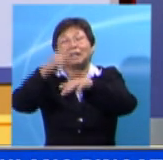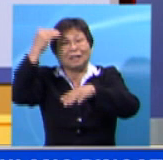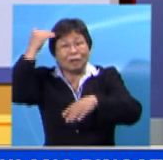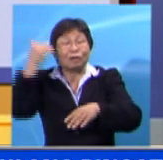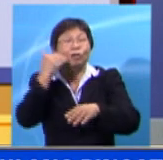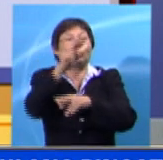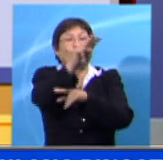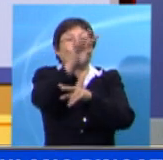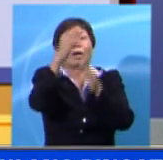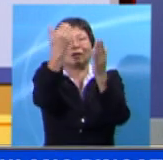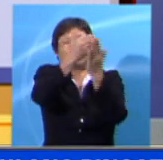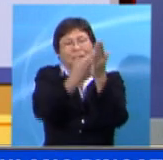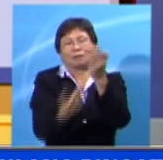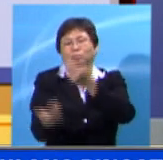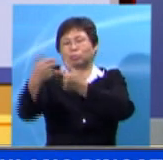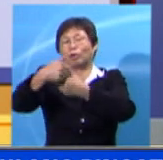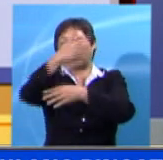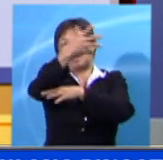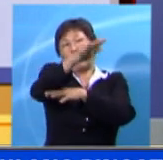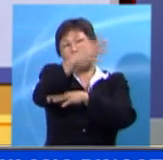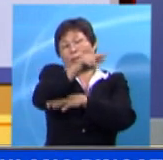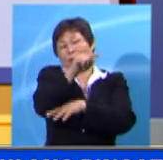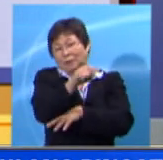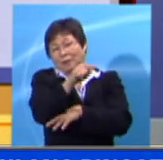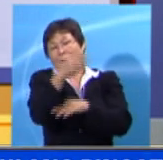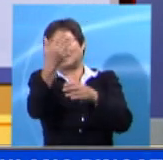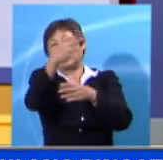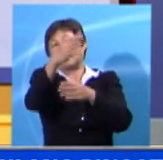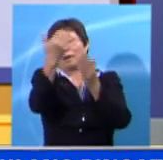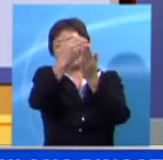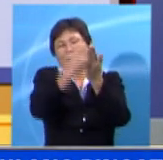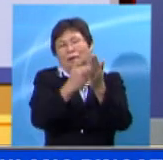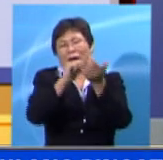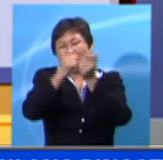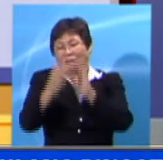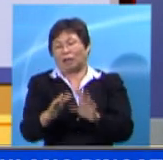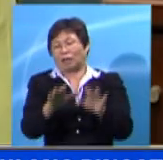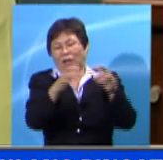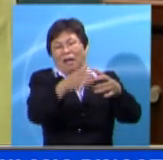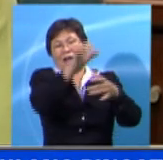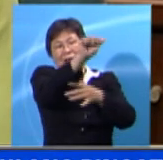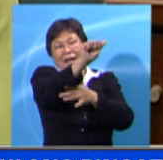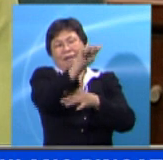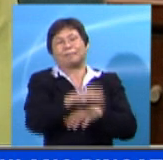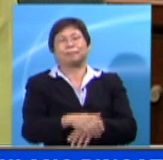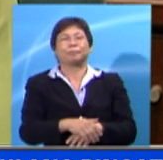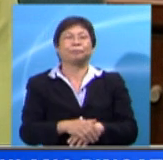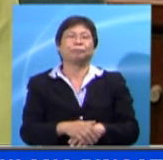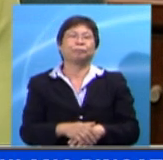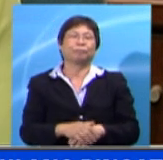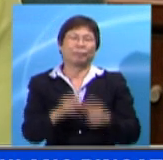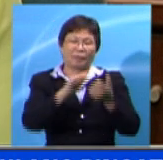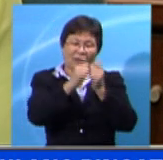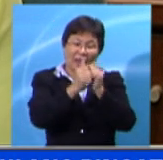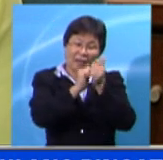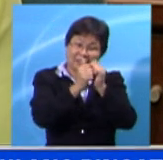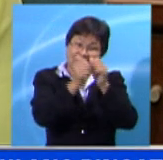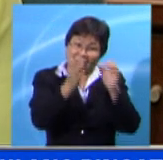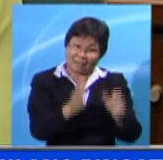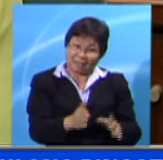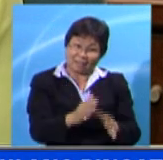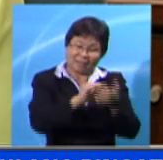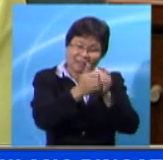24 acara yang disertai 15 acara disertai atlet kategori a atletes